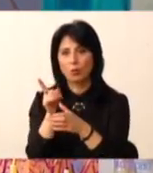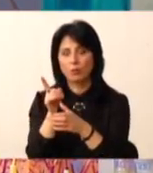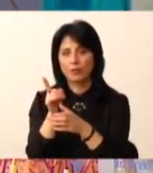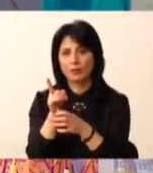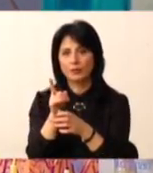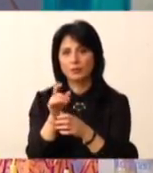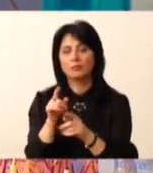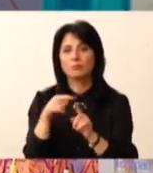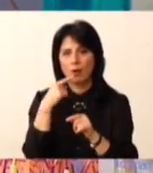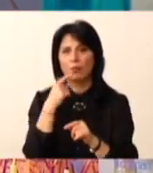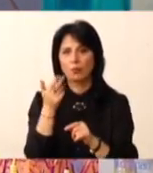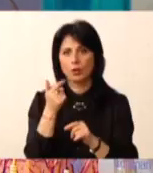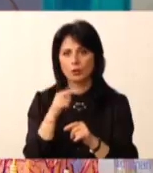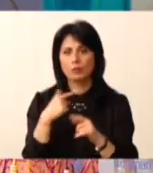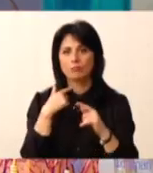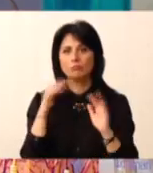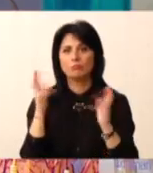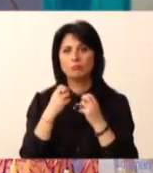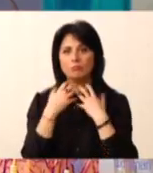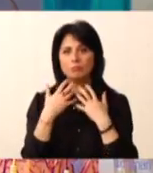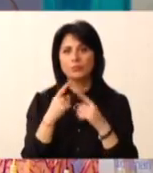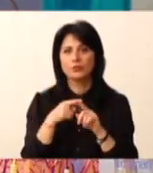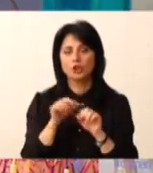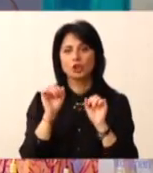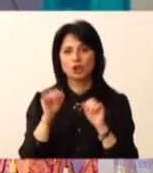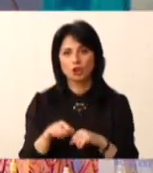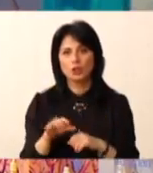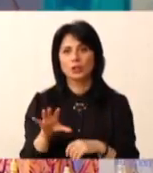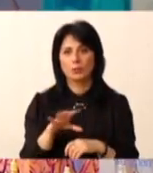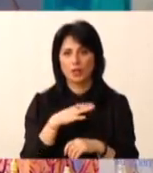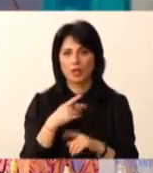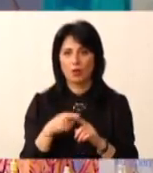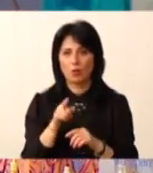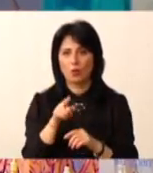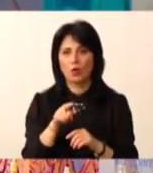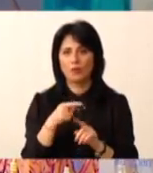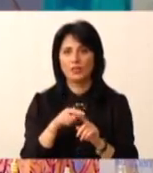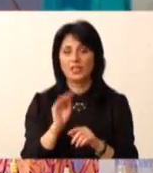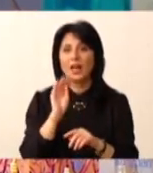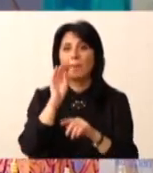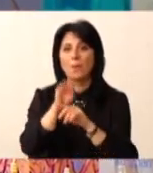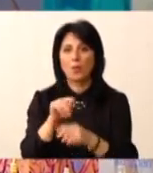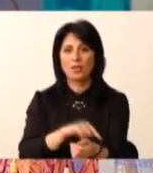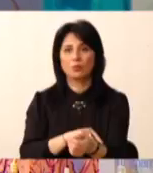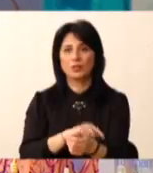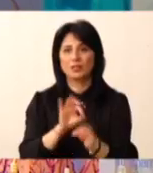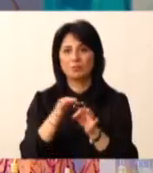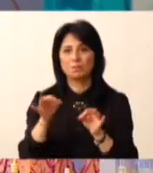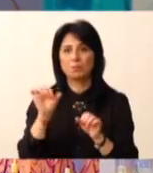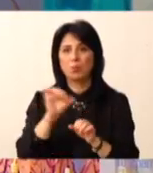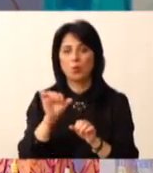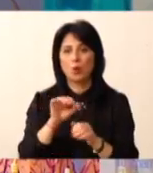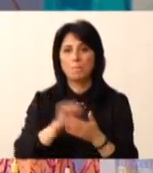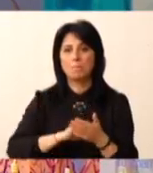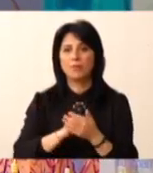და ასაბუთებენ კიდევაც, რომ აუტოიმუნური თიროიდიტი შეიძლება იყოს მომატებული ანტისხეულები შეიძლება იყოს